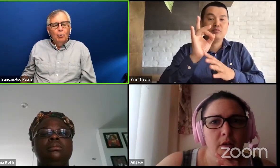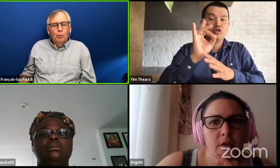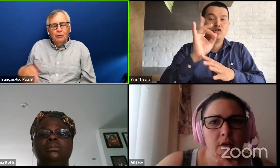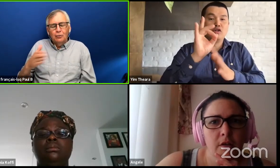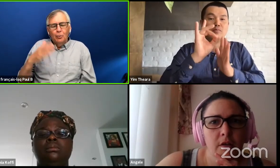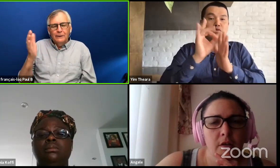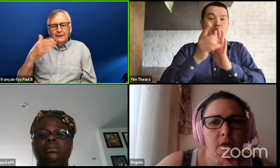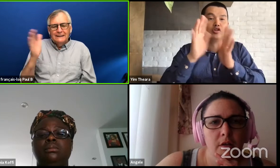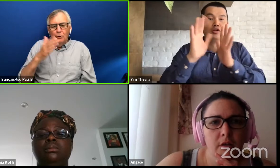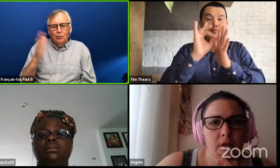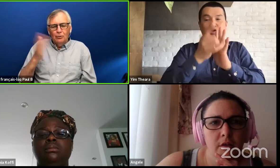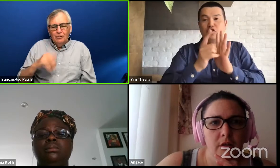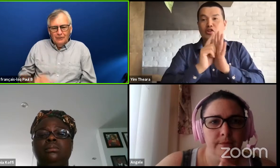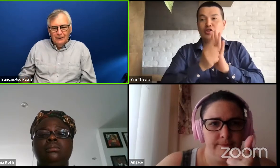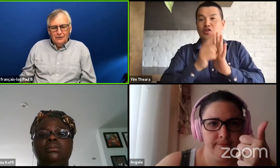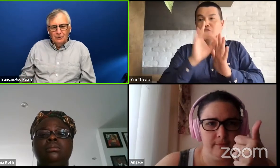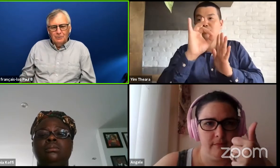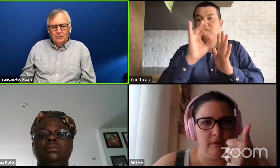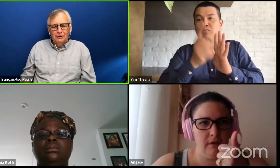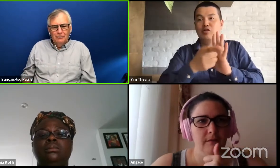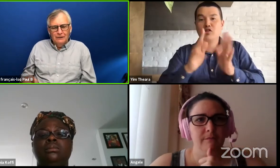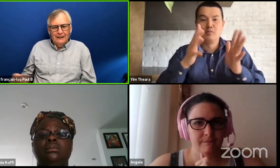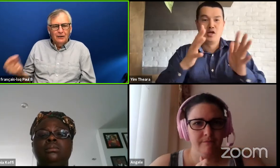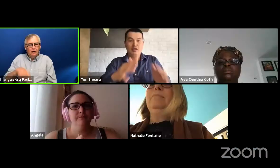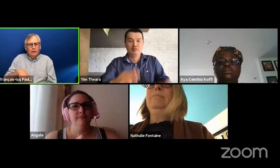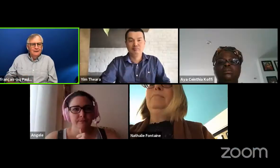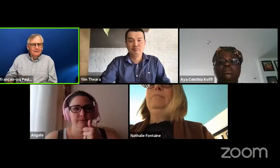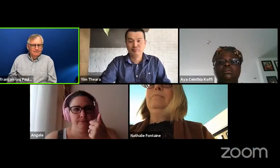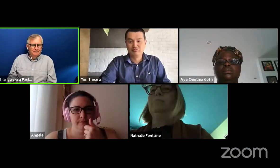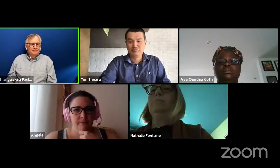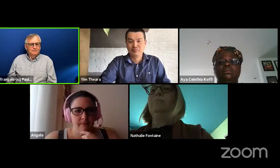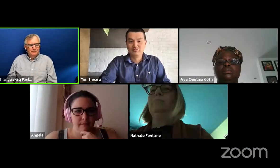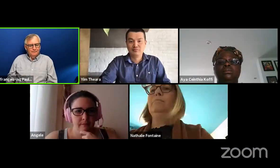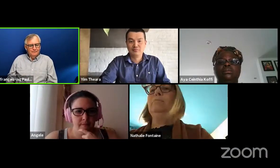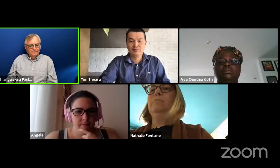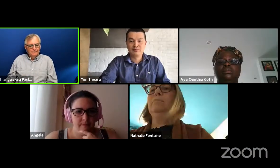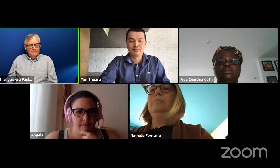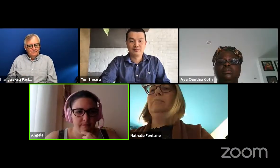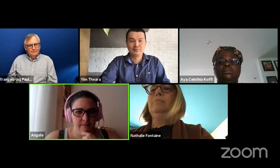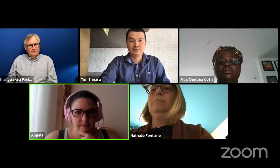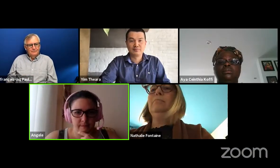Mettons 8 à 10 minutes, là, quelque chose comme ça. Vous allez revenir.